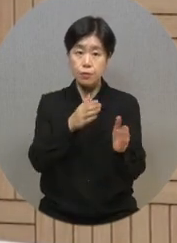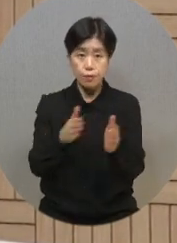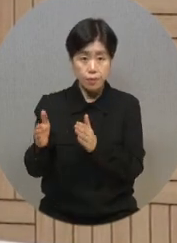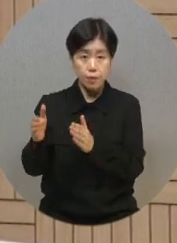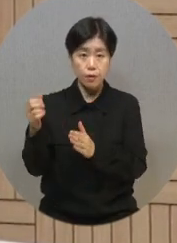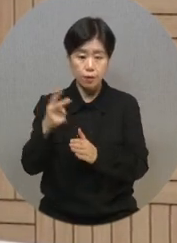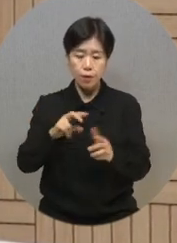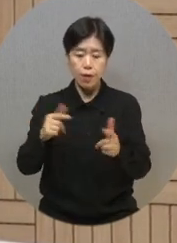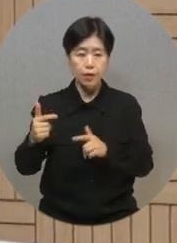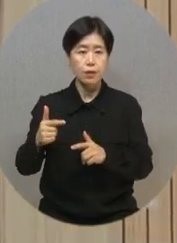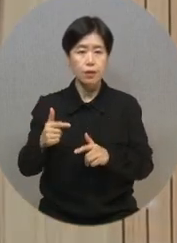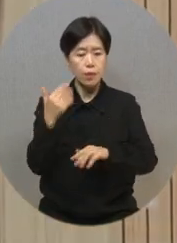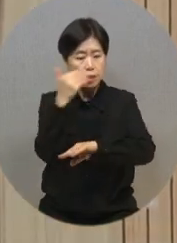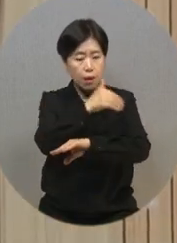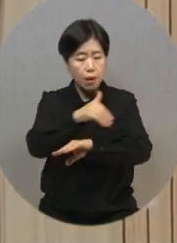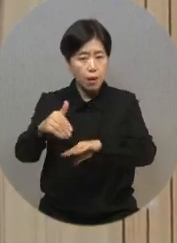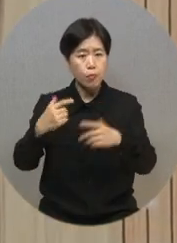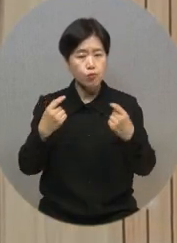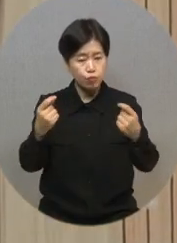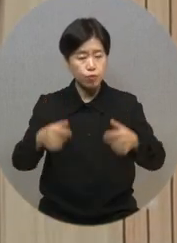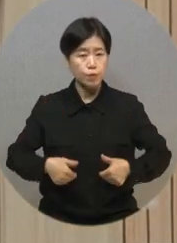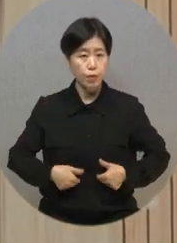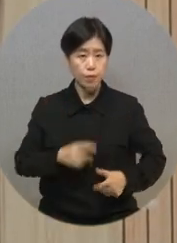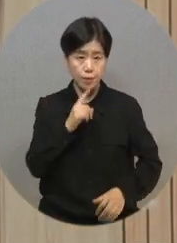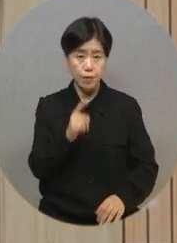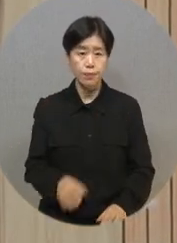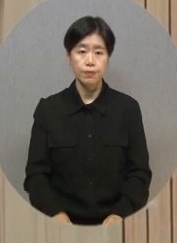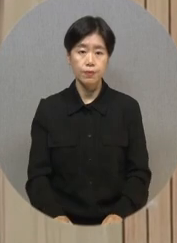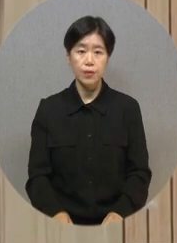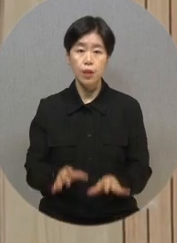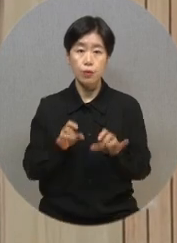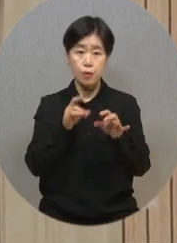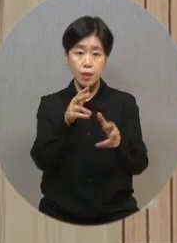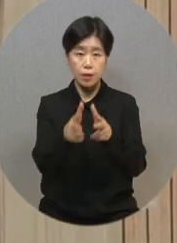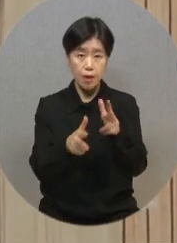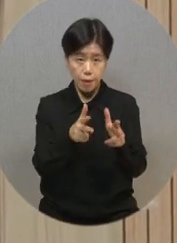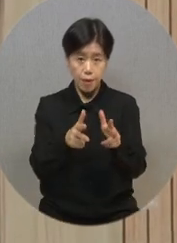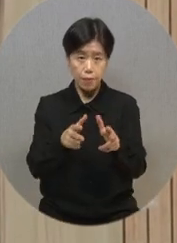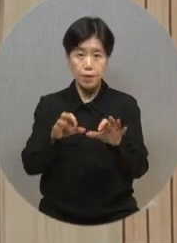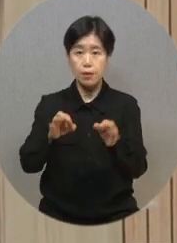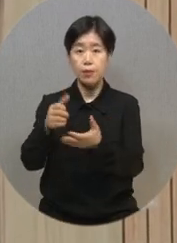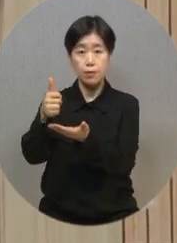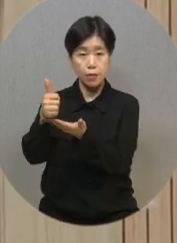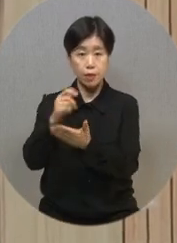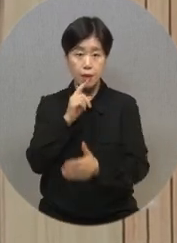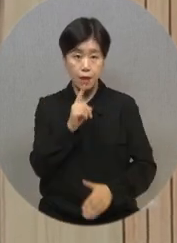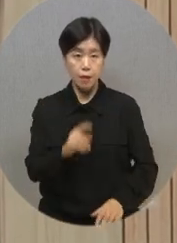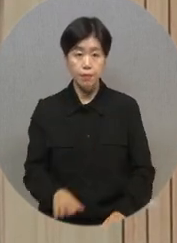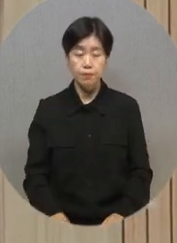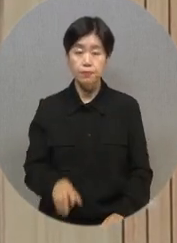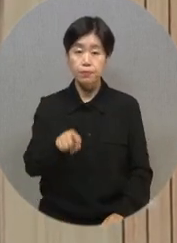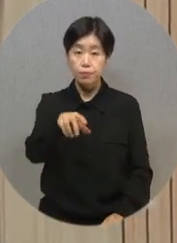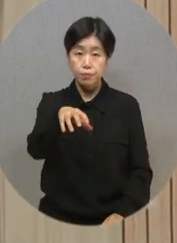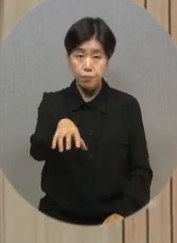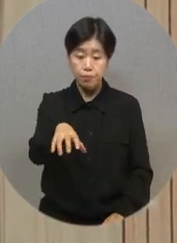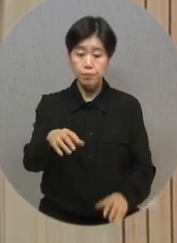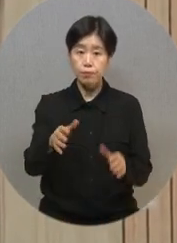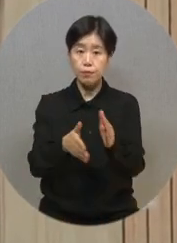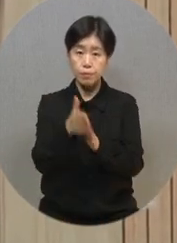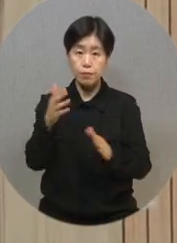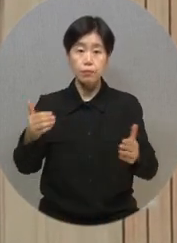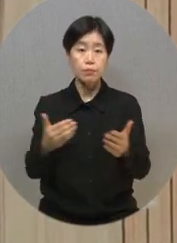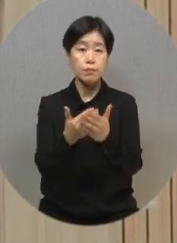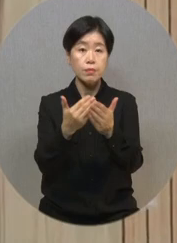개발안 마련의 필요를 의정부시 투자사업과 김영삼 과장은 캠프잭슨의 도시개발 사업의